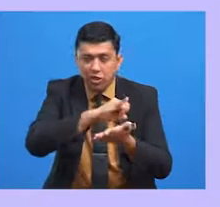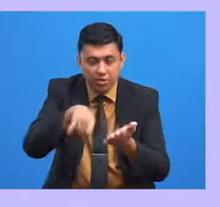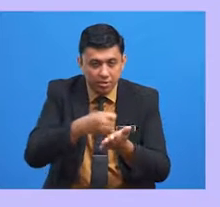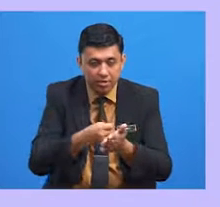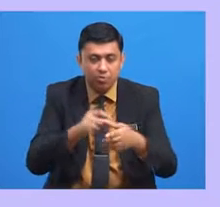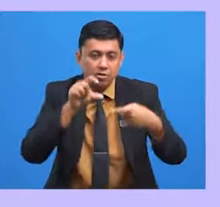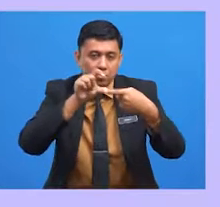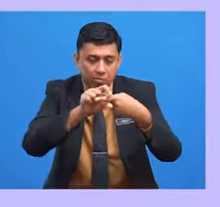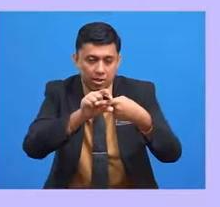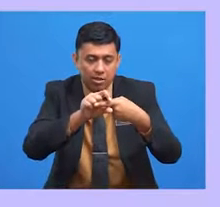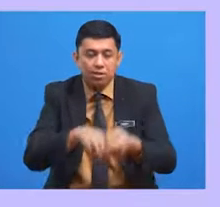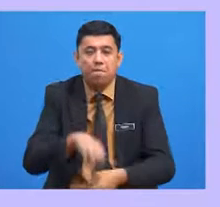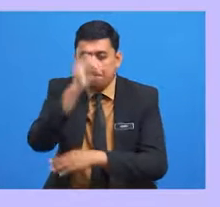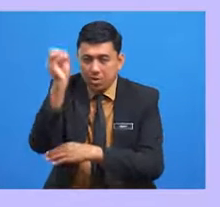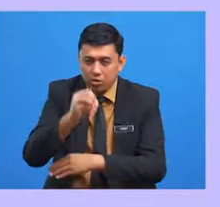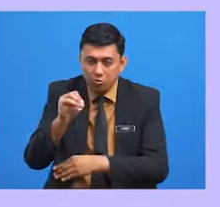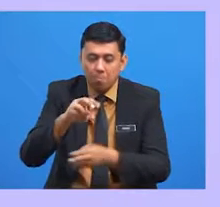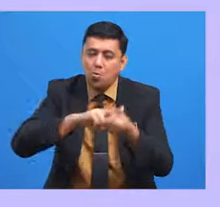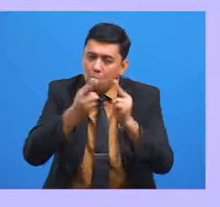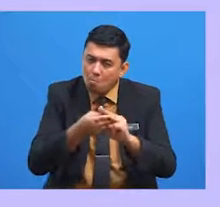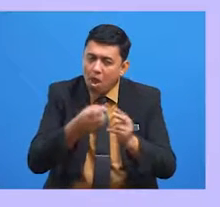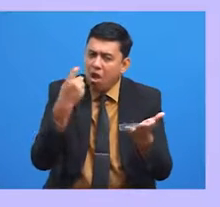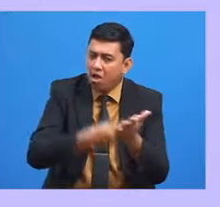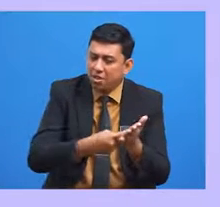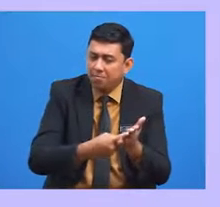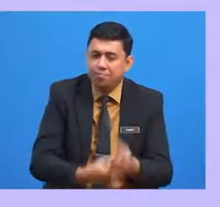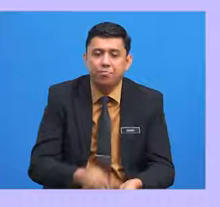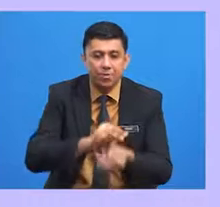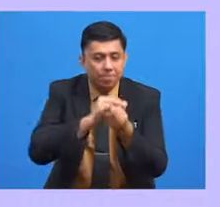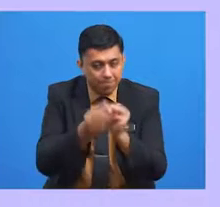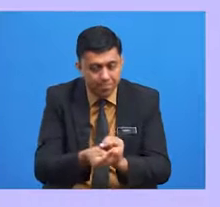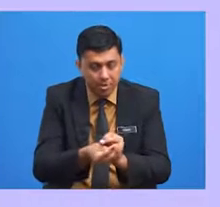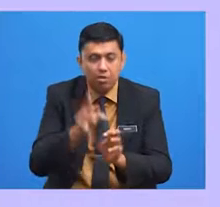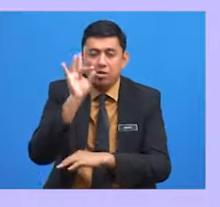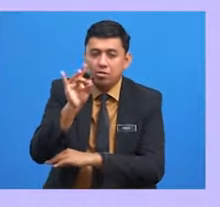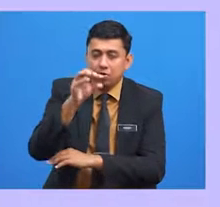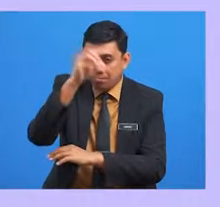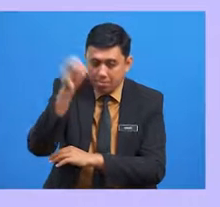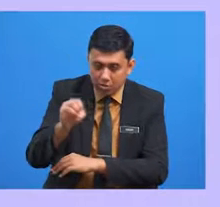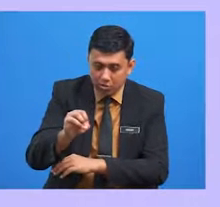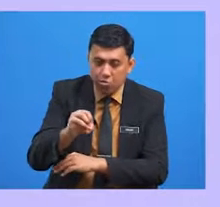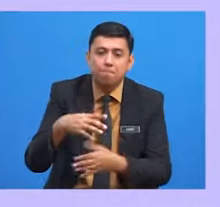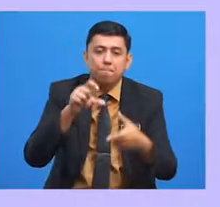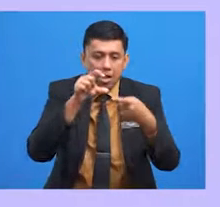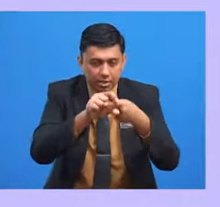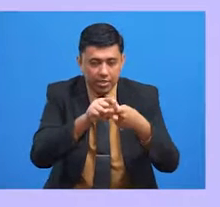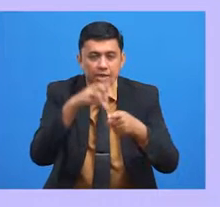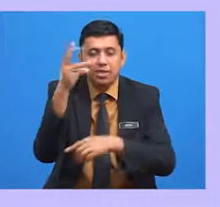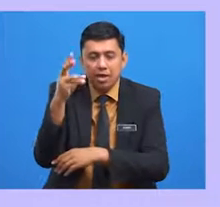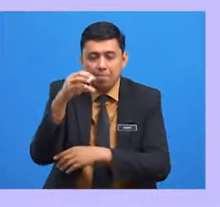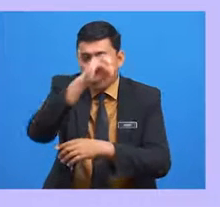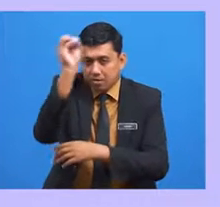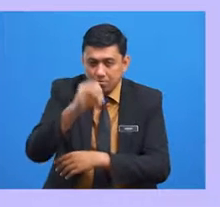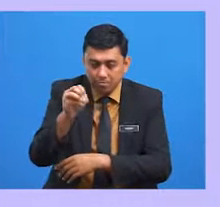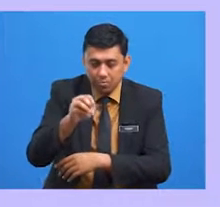bahagi peratus perubahan harga. Maka 8% bahagi 16%, murid akan mendapat